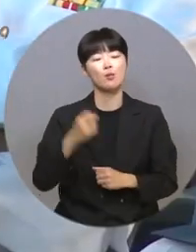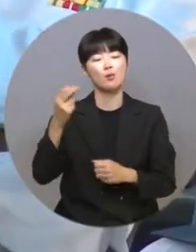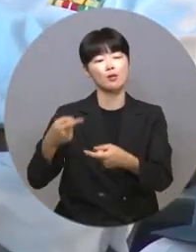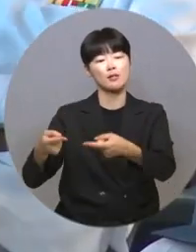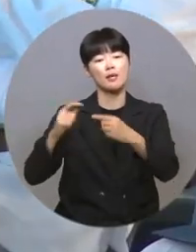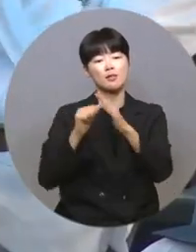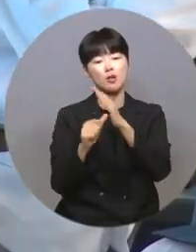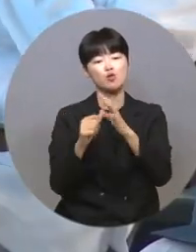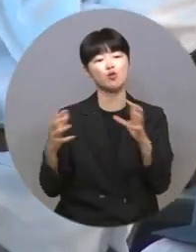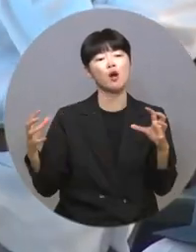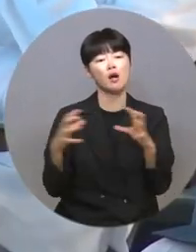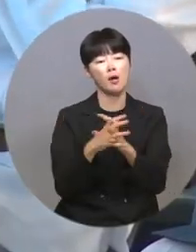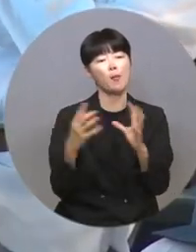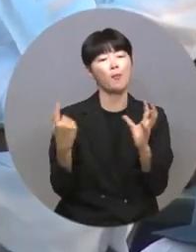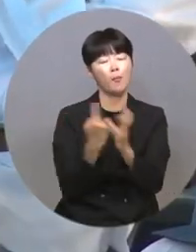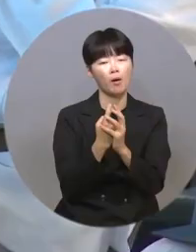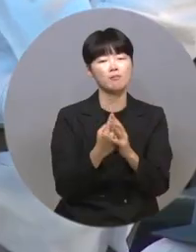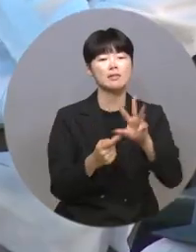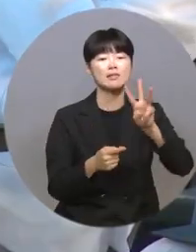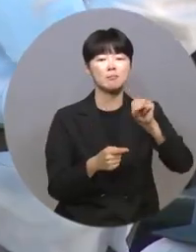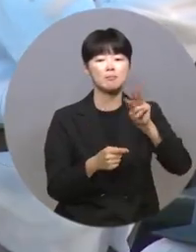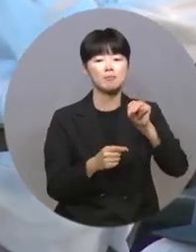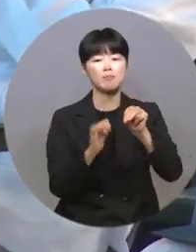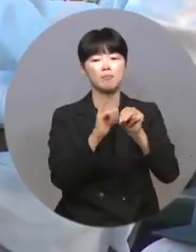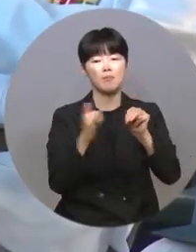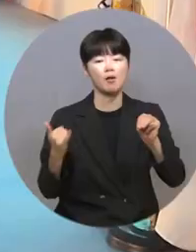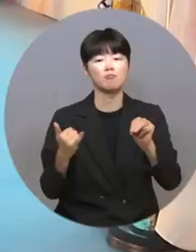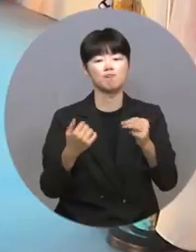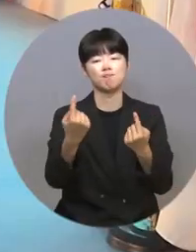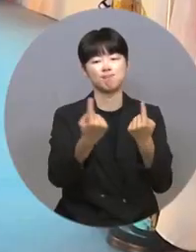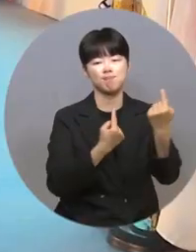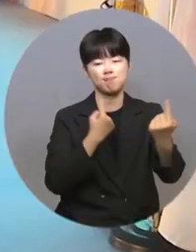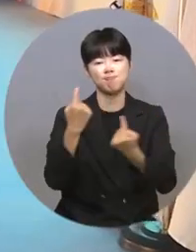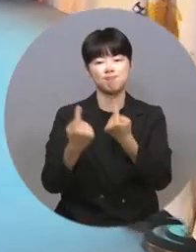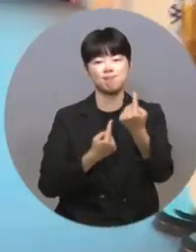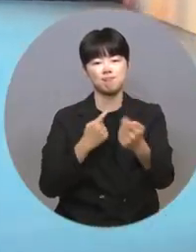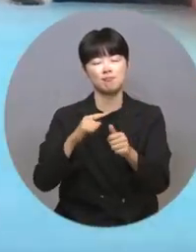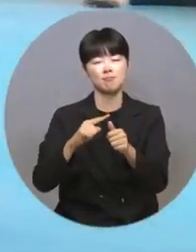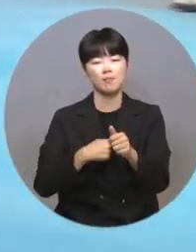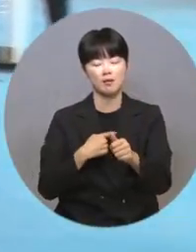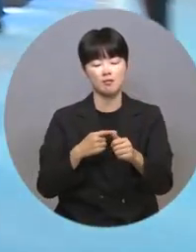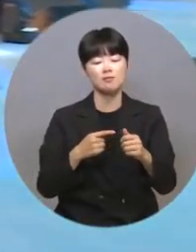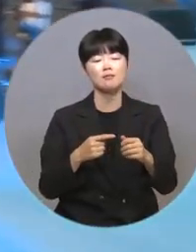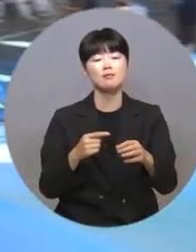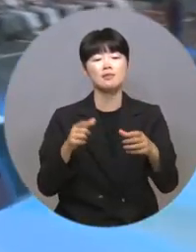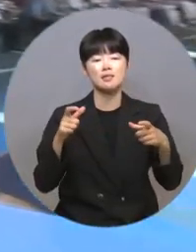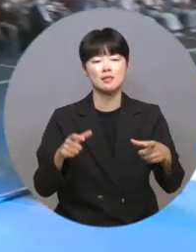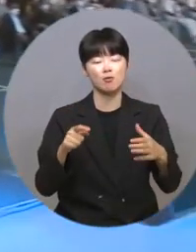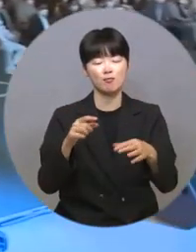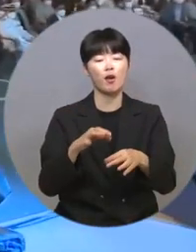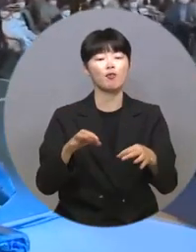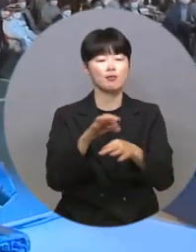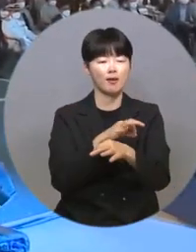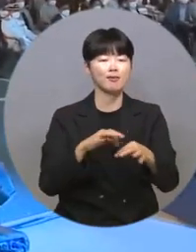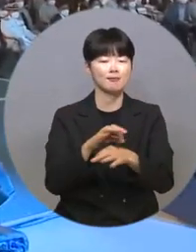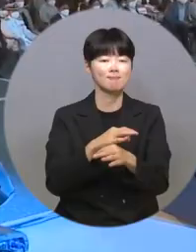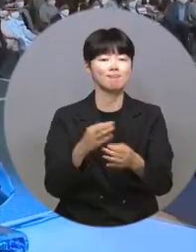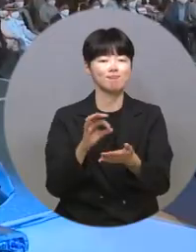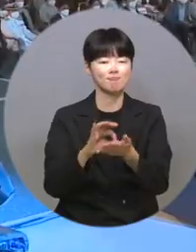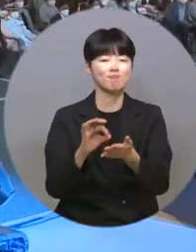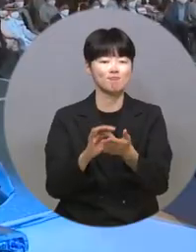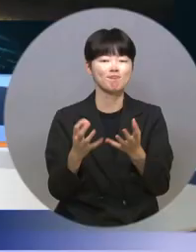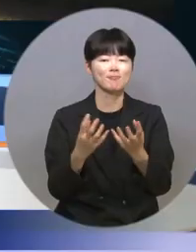군산을 방문해 지역 경제 활성화에도 도움이 되었습니다. 복지TV 전북방송 장유진입니다.